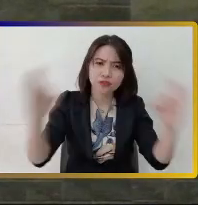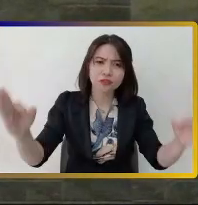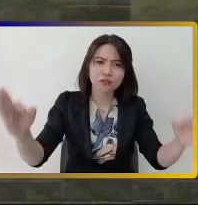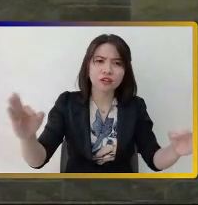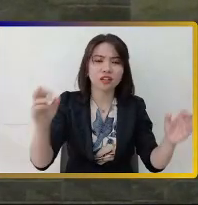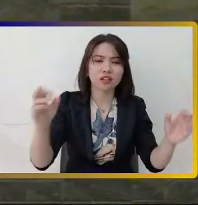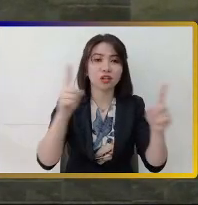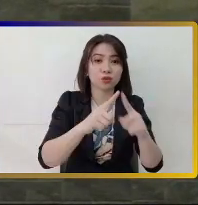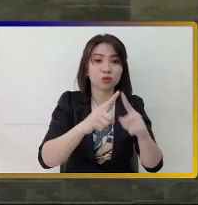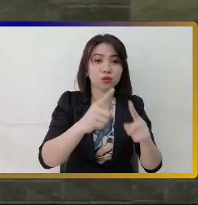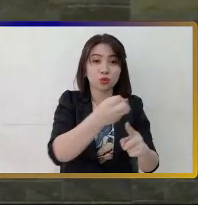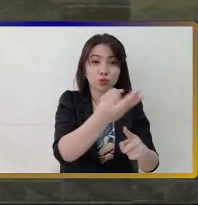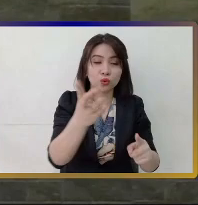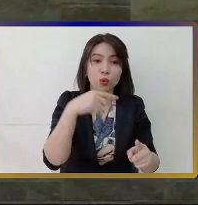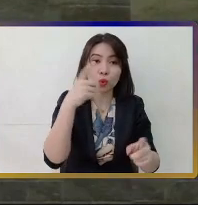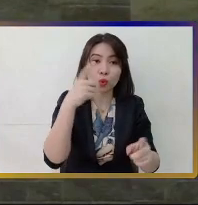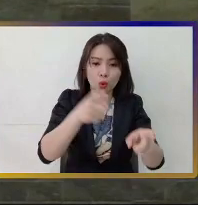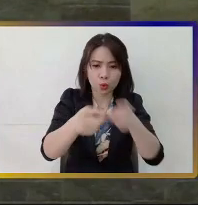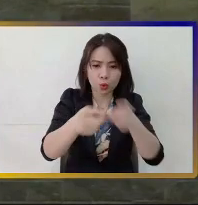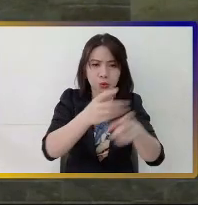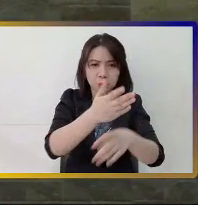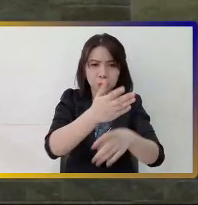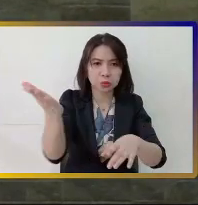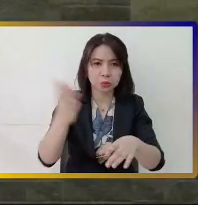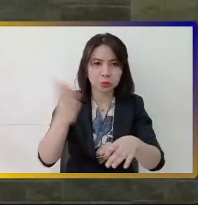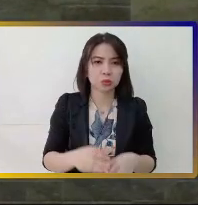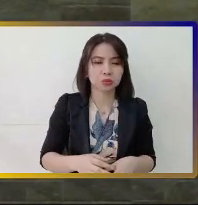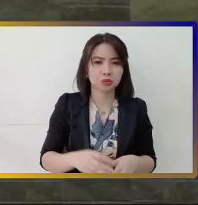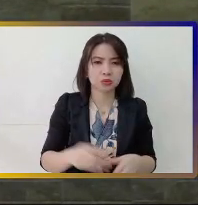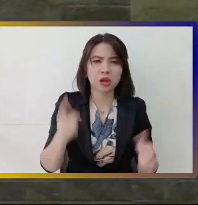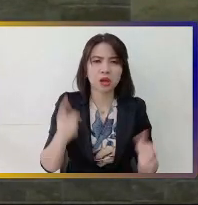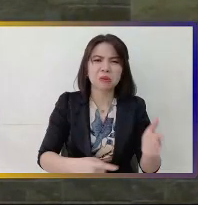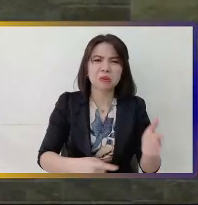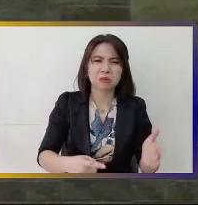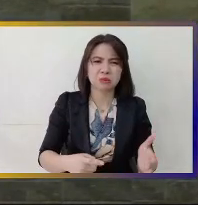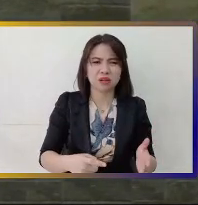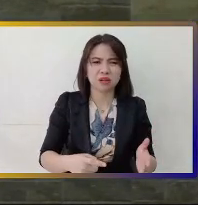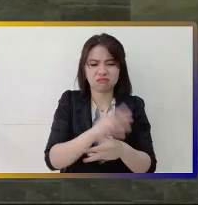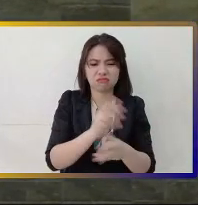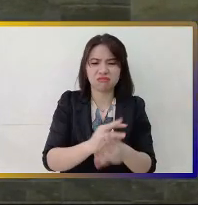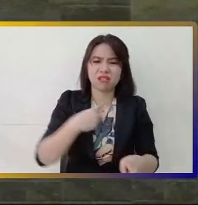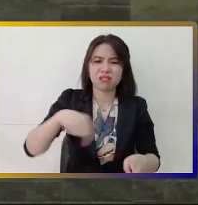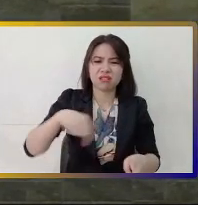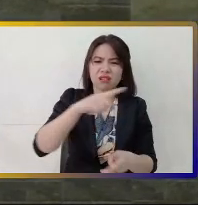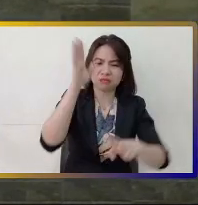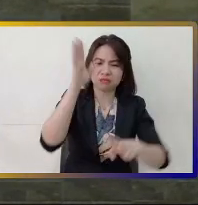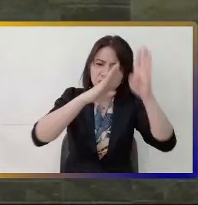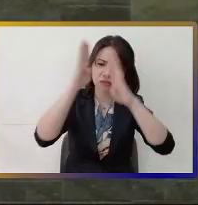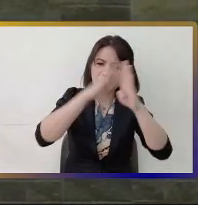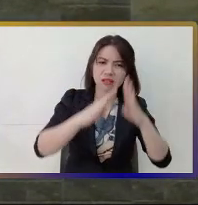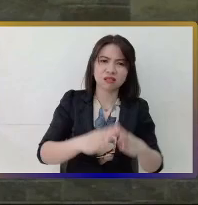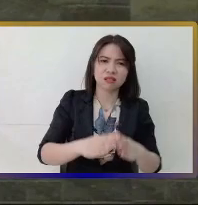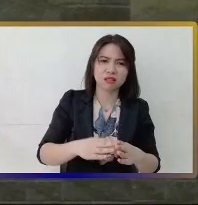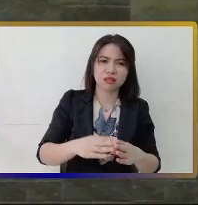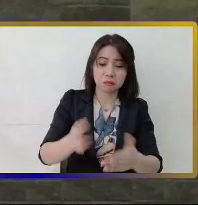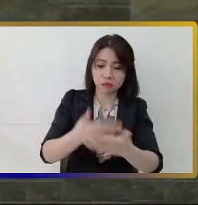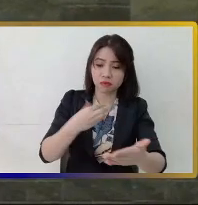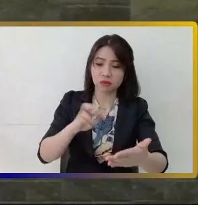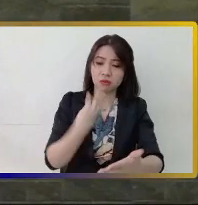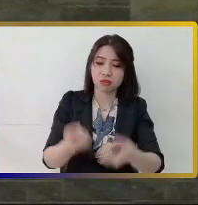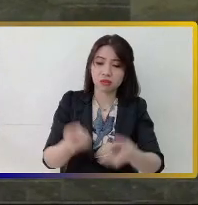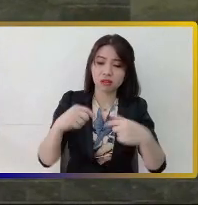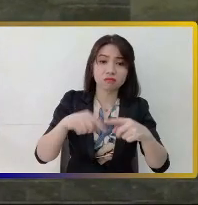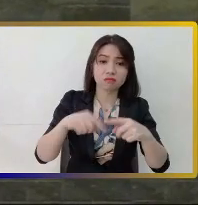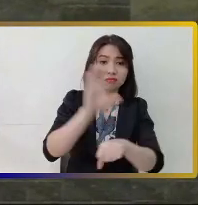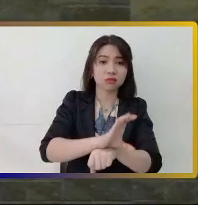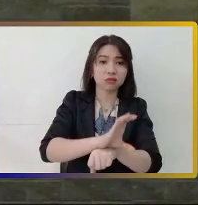pinakamagandang pangyayari sa buhay po natin, mga kapatid, ano yung nagbabother sa iyo bago ka pumunta sa simbahan? Ano yung nagiging dahilan kung bakit